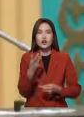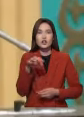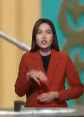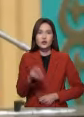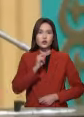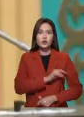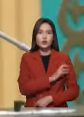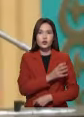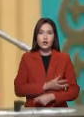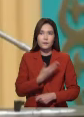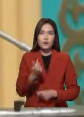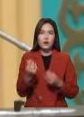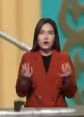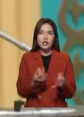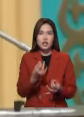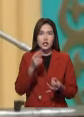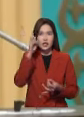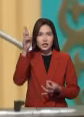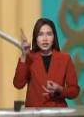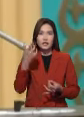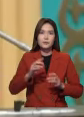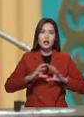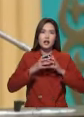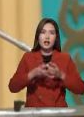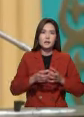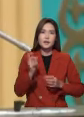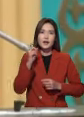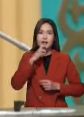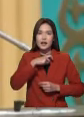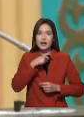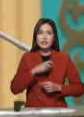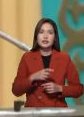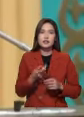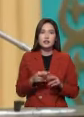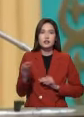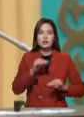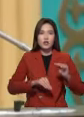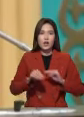Заңды ратификациялы біздің еліміз үшін әлеуметтік экономикалық және құқықтық салдарға әкеп